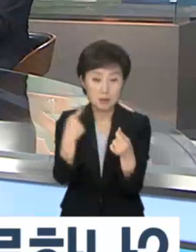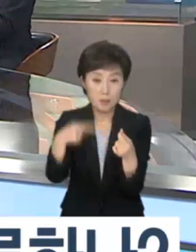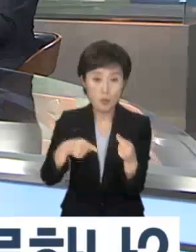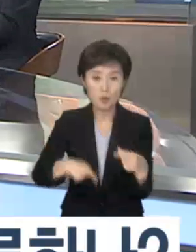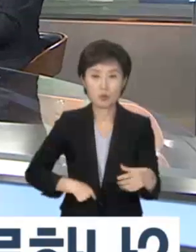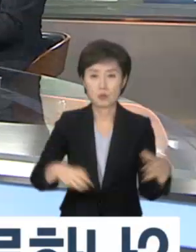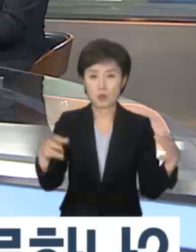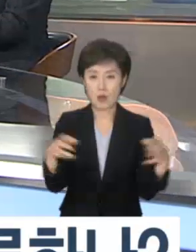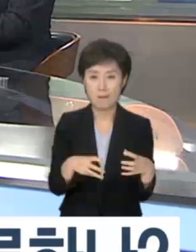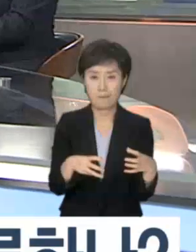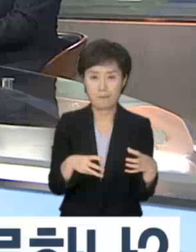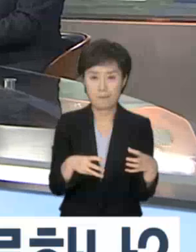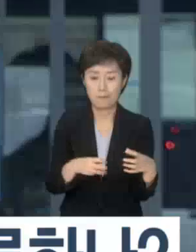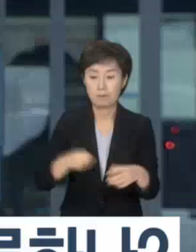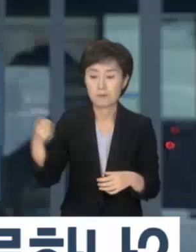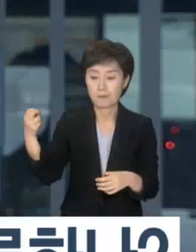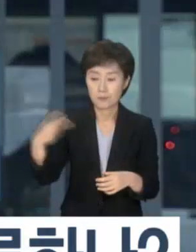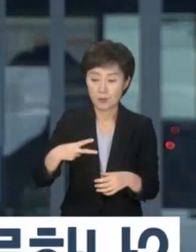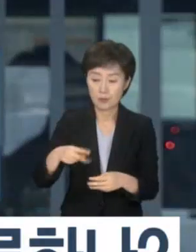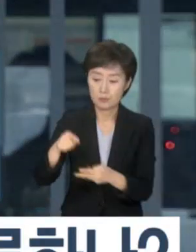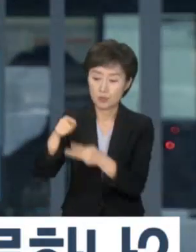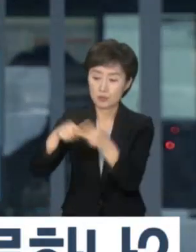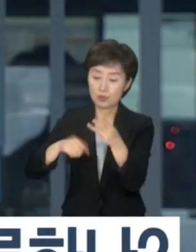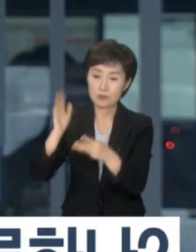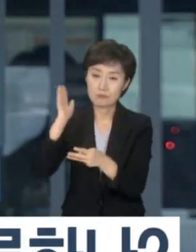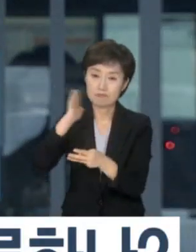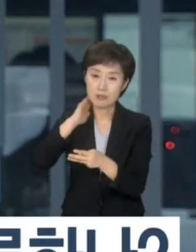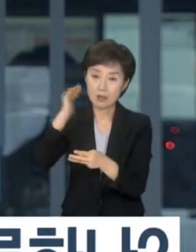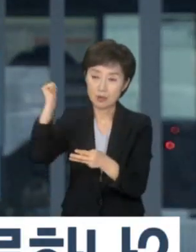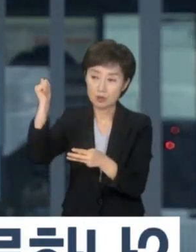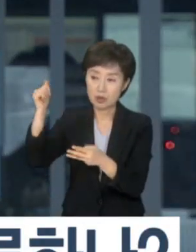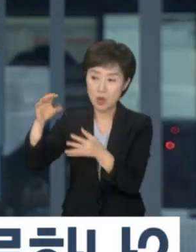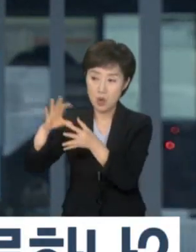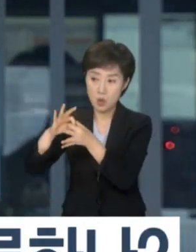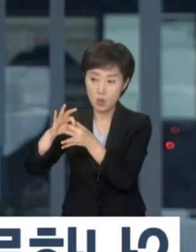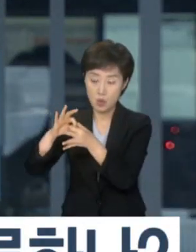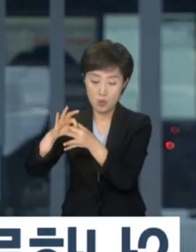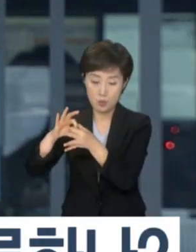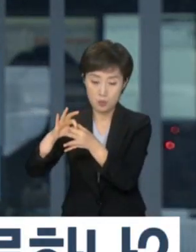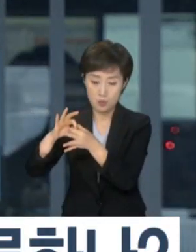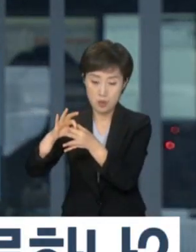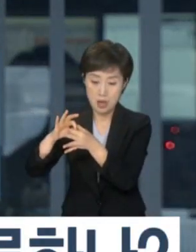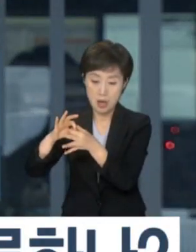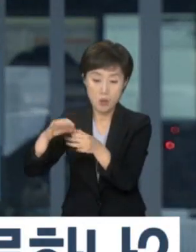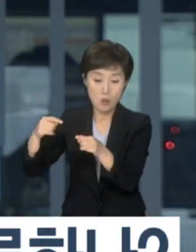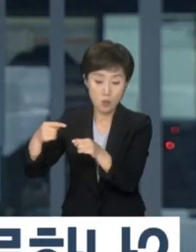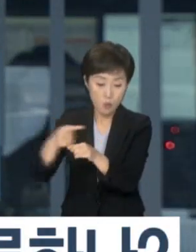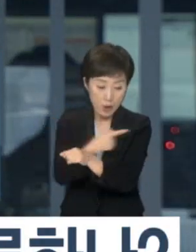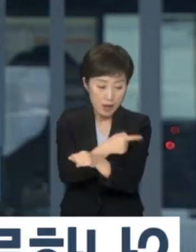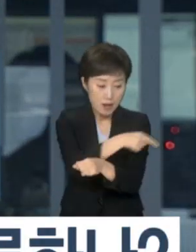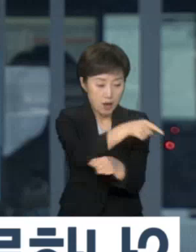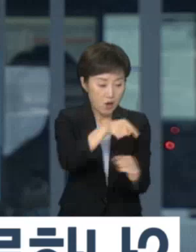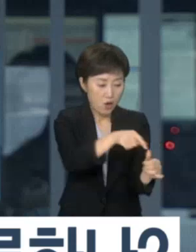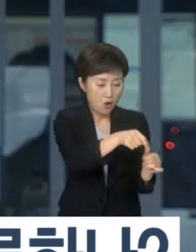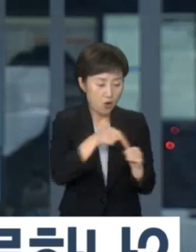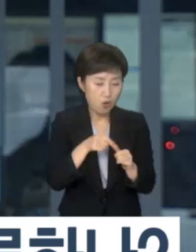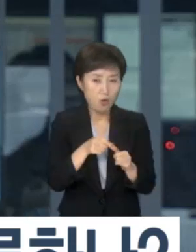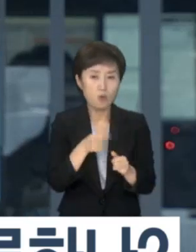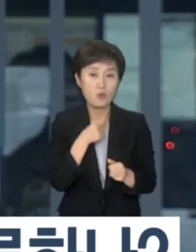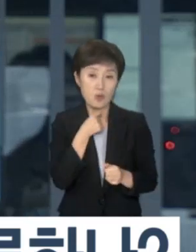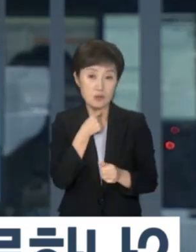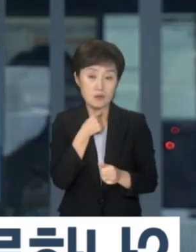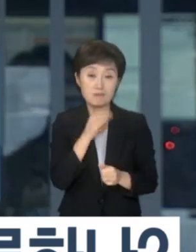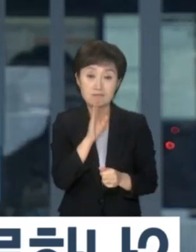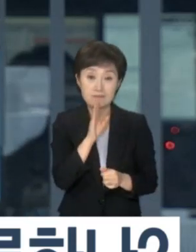이른바 비윤계라고 하는 분들과는 또 어떻게 함께 갈 것인가도 지금 관전 포인트 중 하나로 이야기가